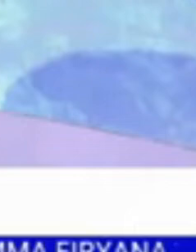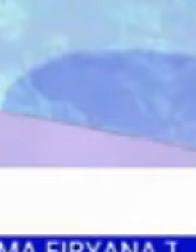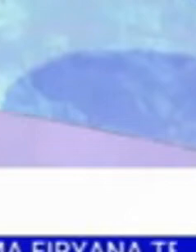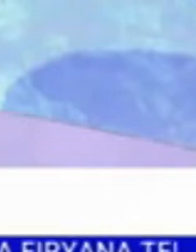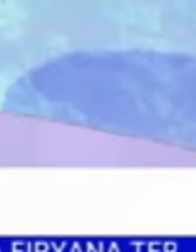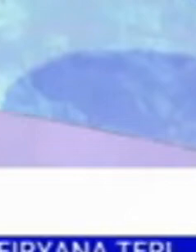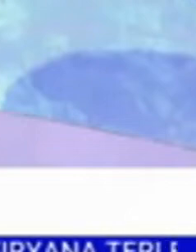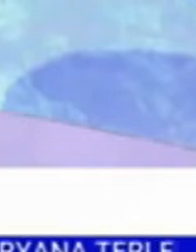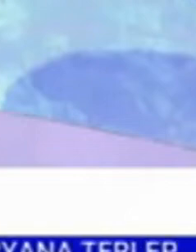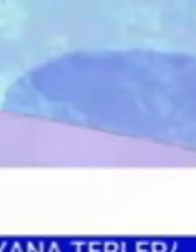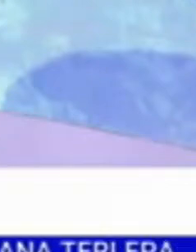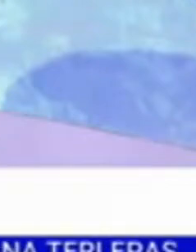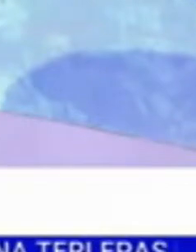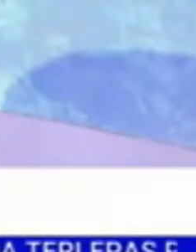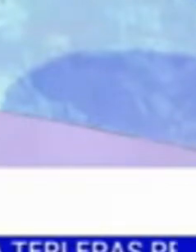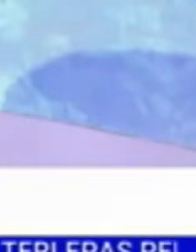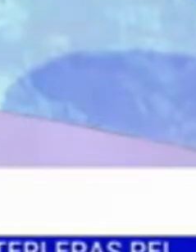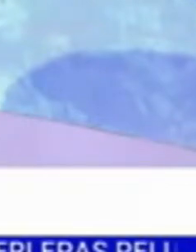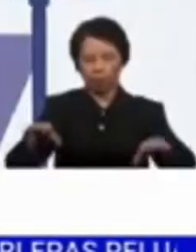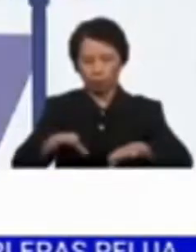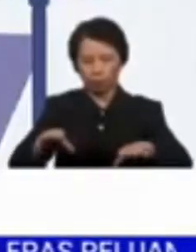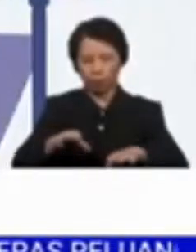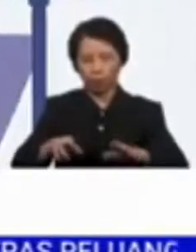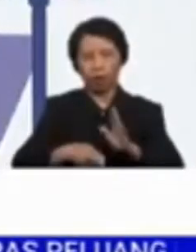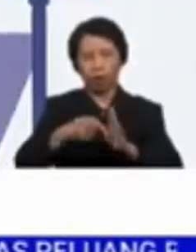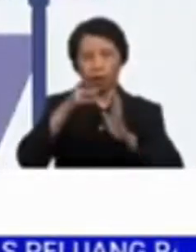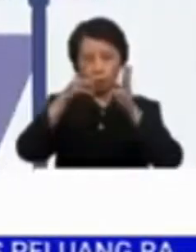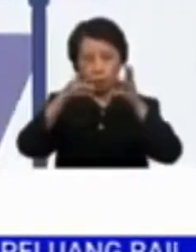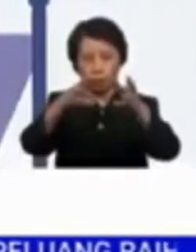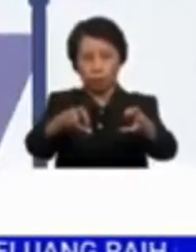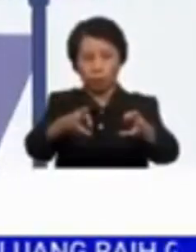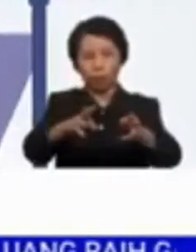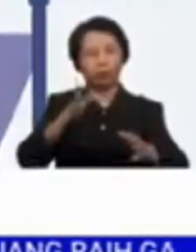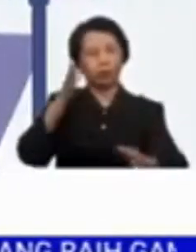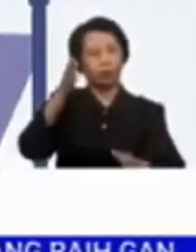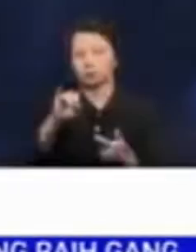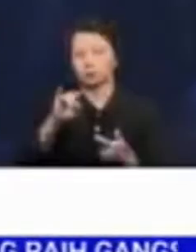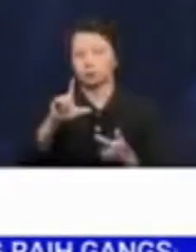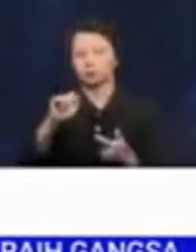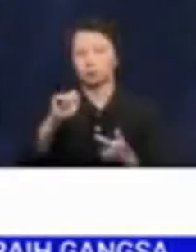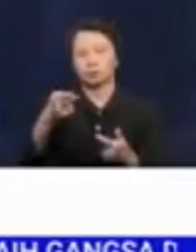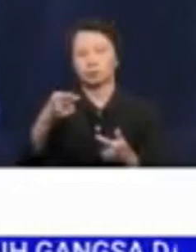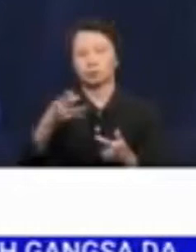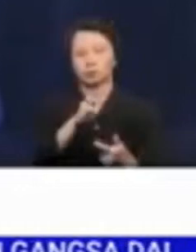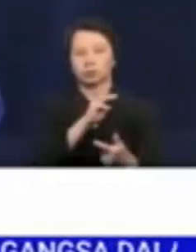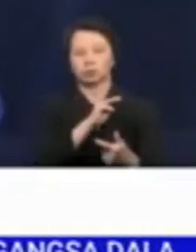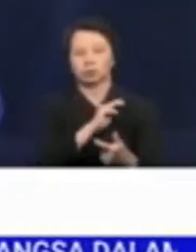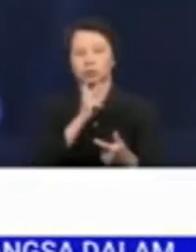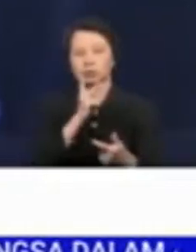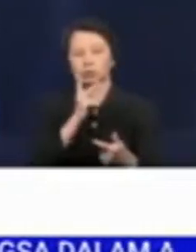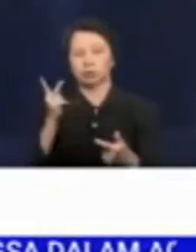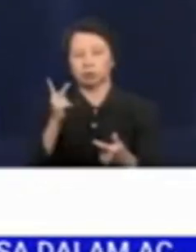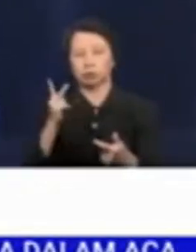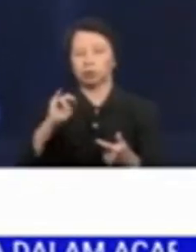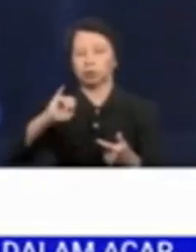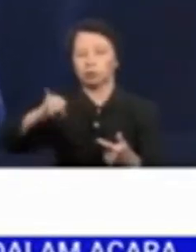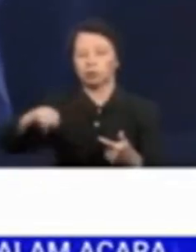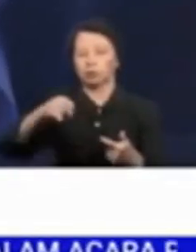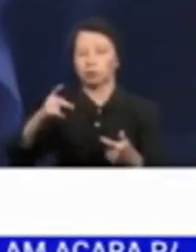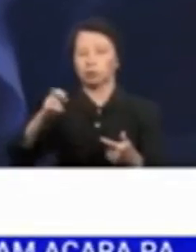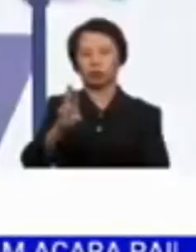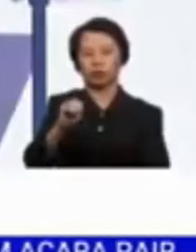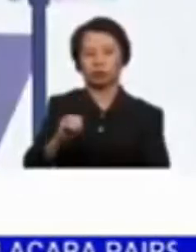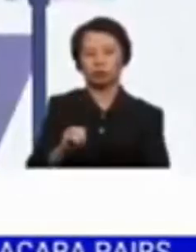beliau, kerajaan akan meneruskan fasa 2 projek Sarawak Sabah Link Road SSLR.